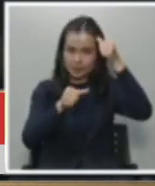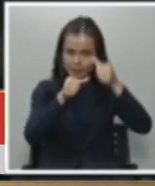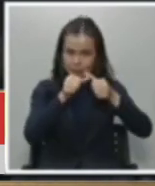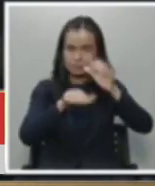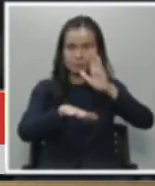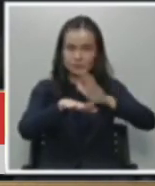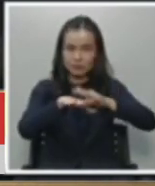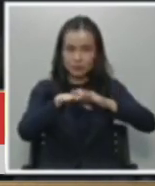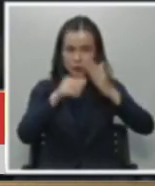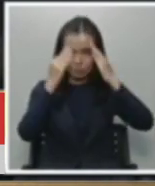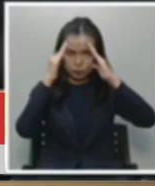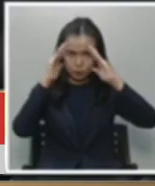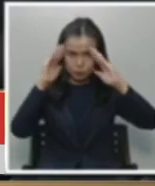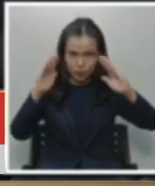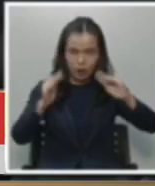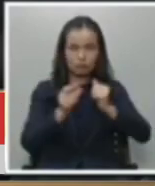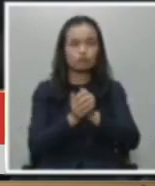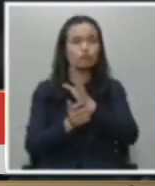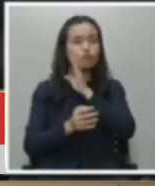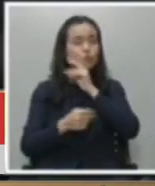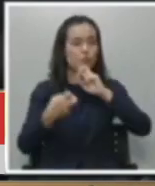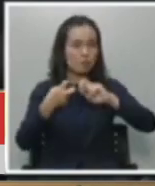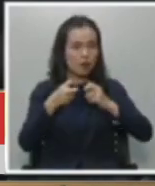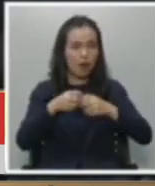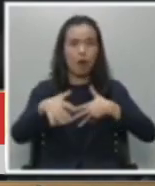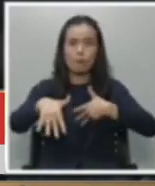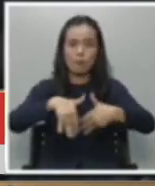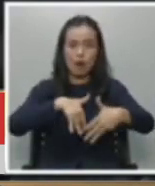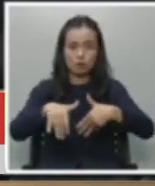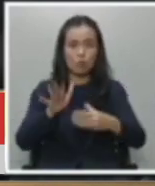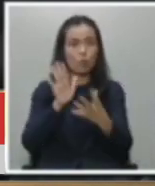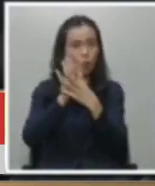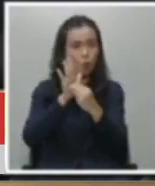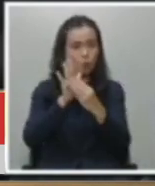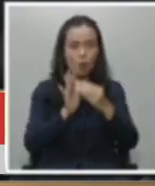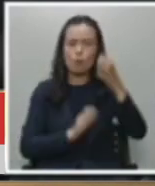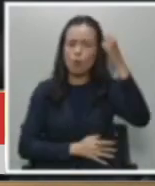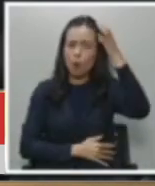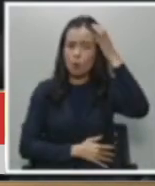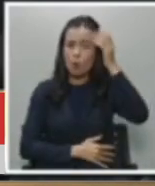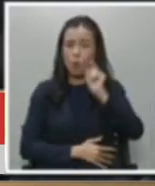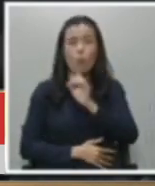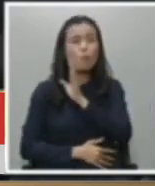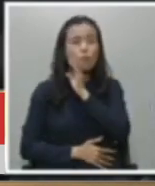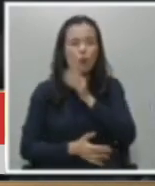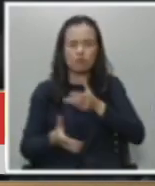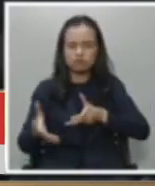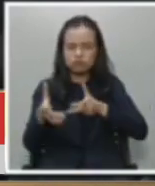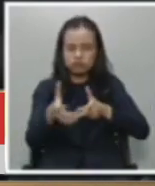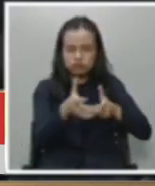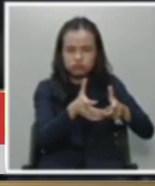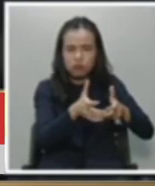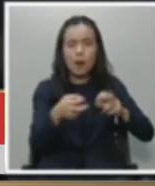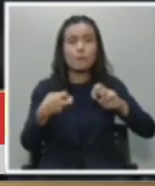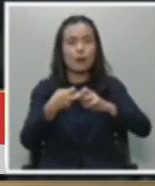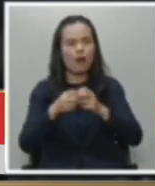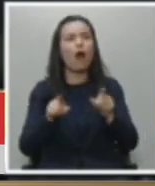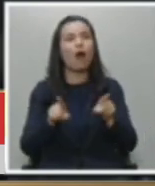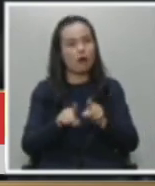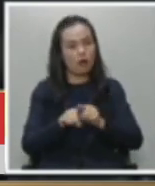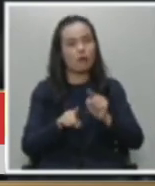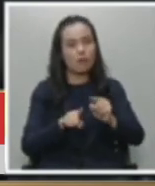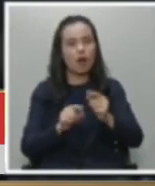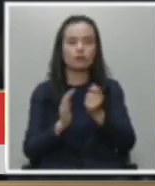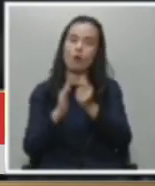านการณ์แบบนี้แล้วเนี่ยการให้ความรู้กับประชาชนในเรื่องของหากเกิดสถานการณ์รุนแรงใน